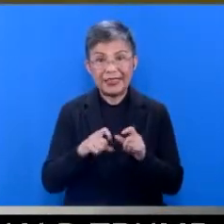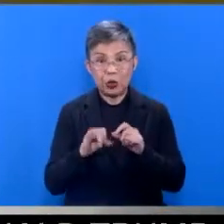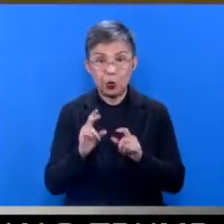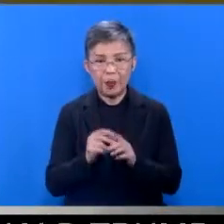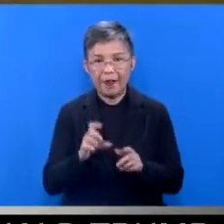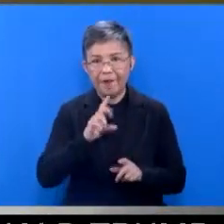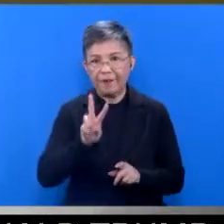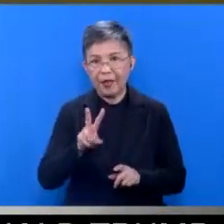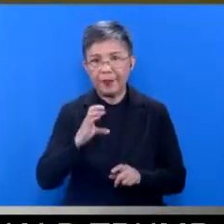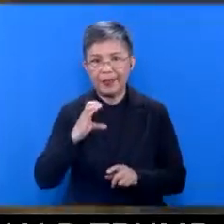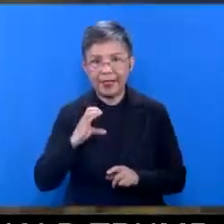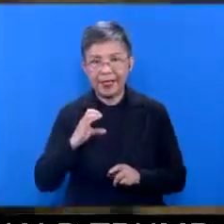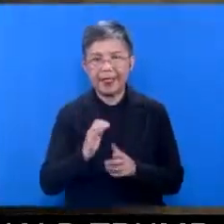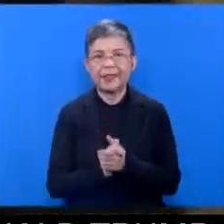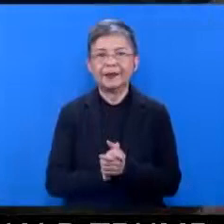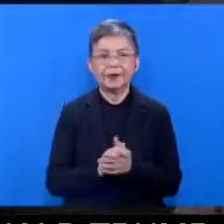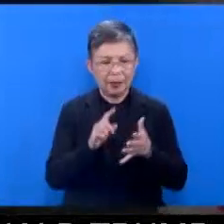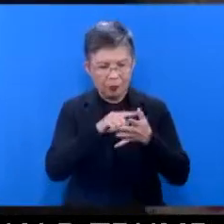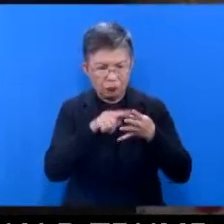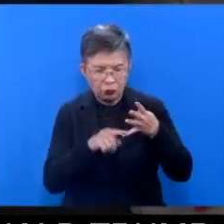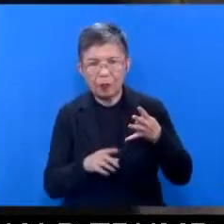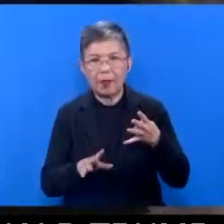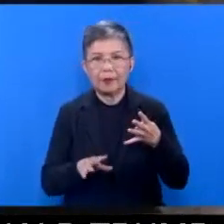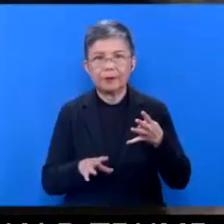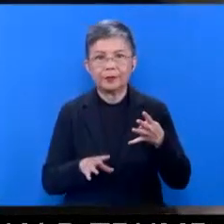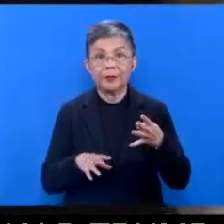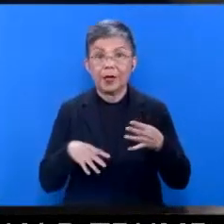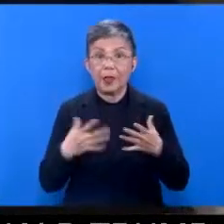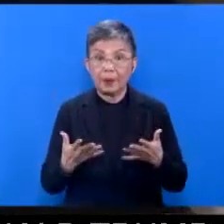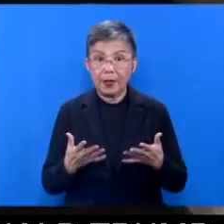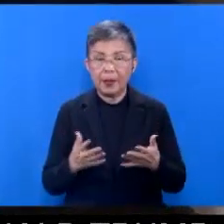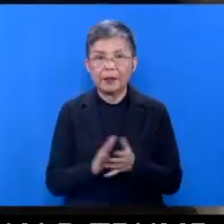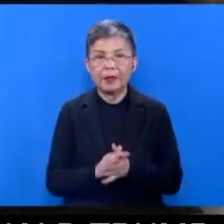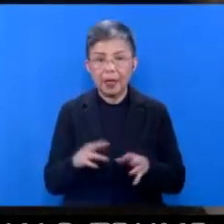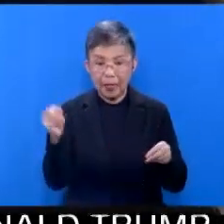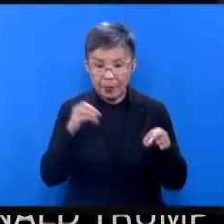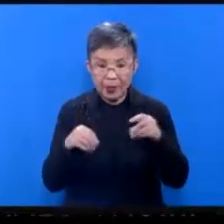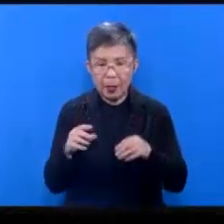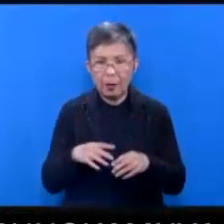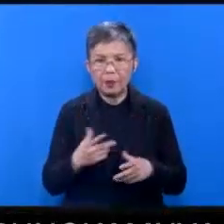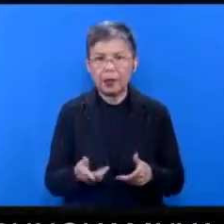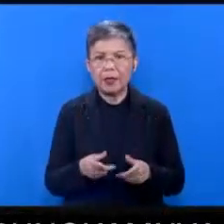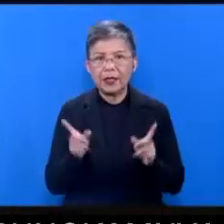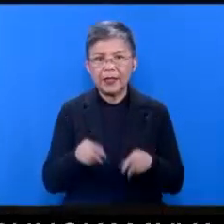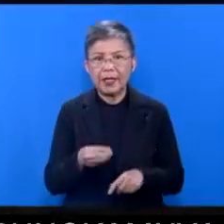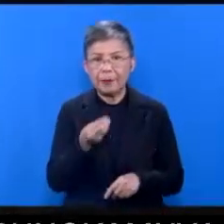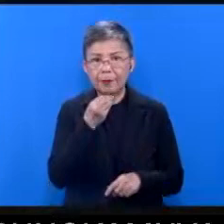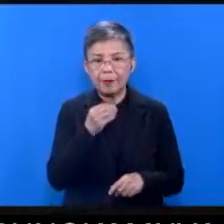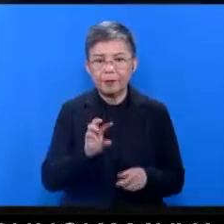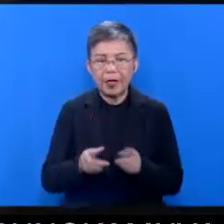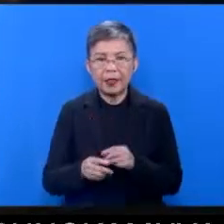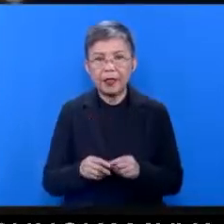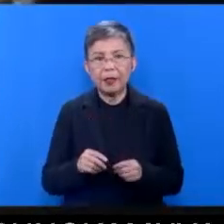vitamin C, serta fosfor. Meski demikian, tidak berarti rempah ini bisa menjadi pengganti